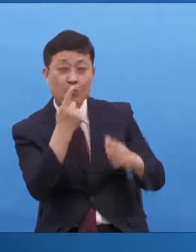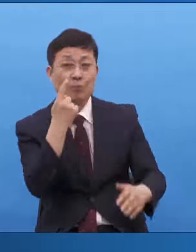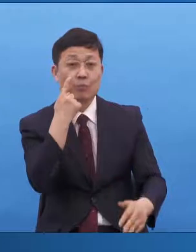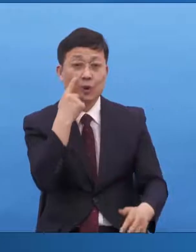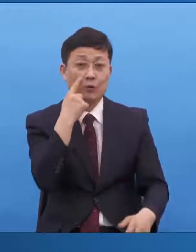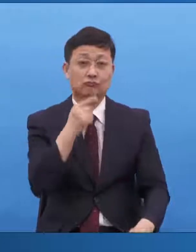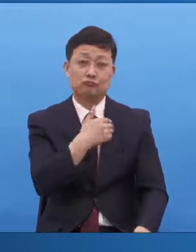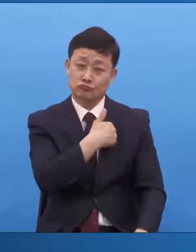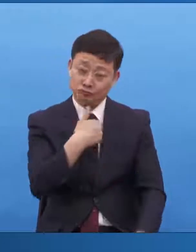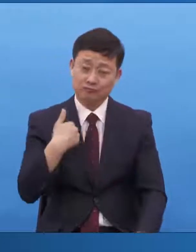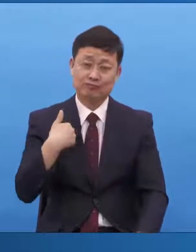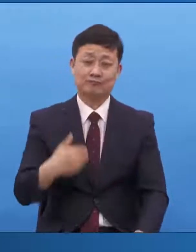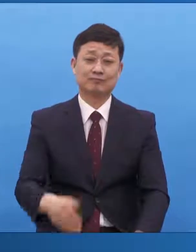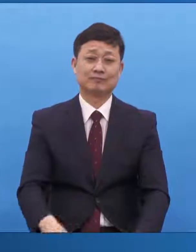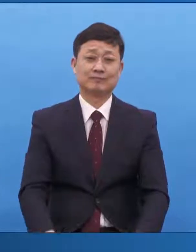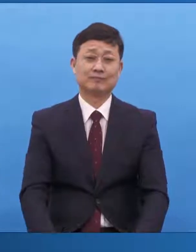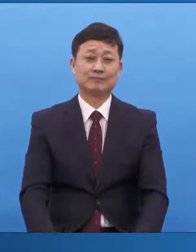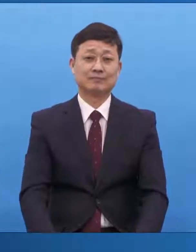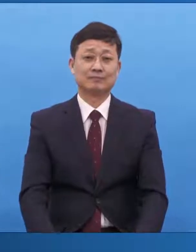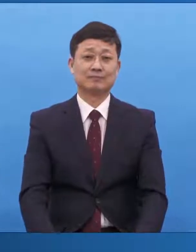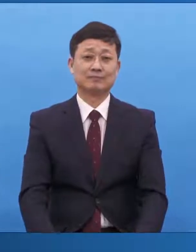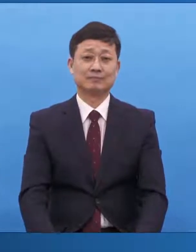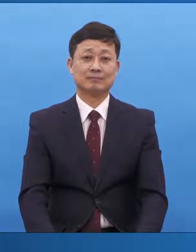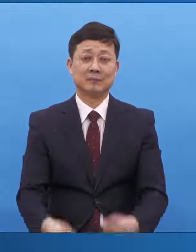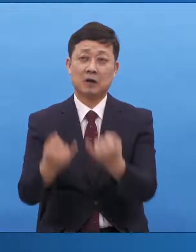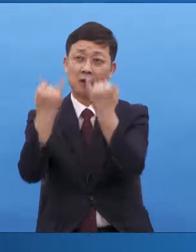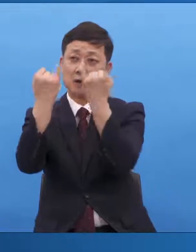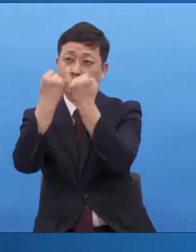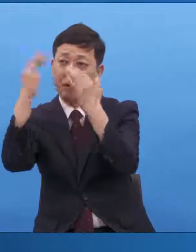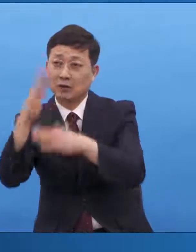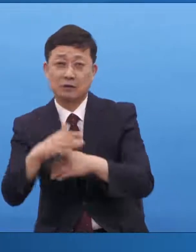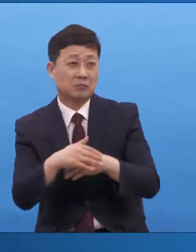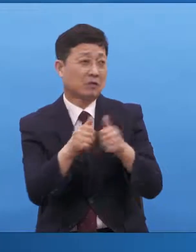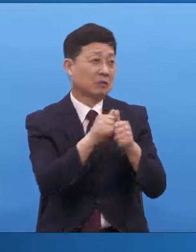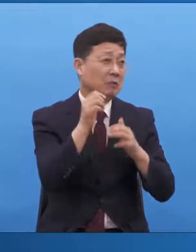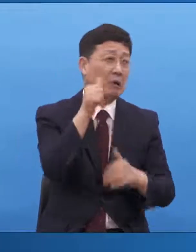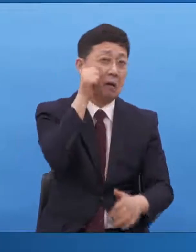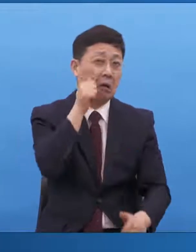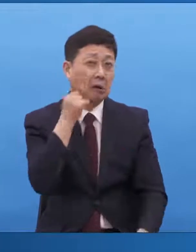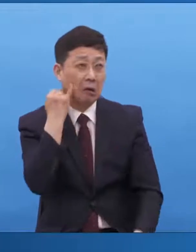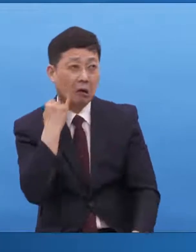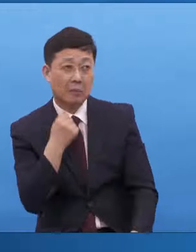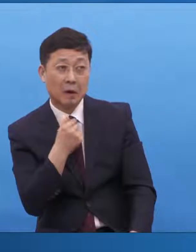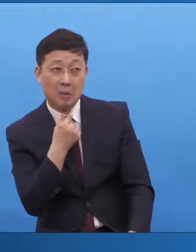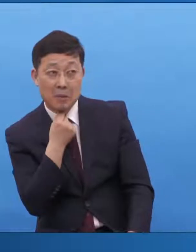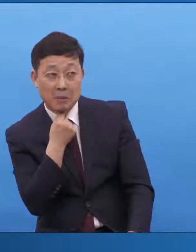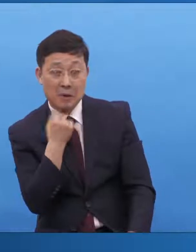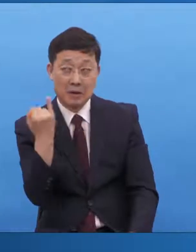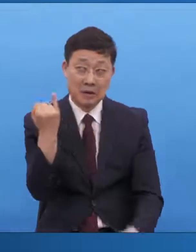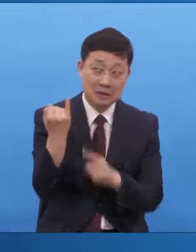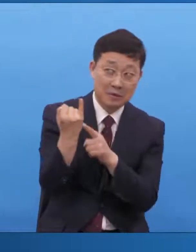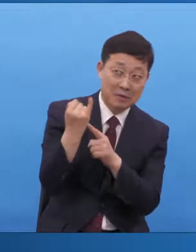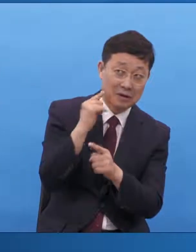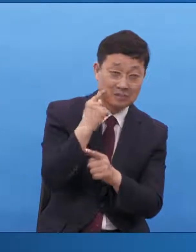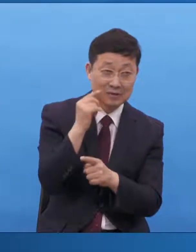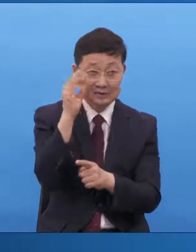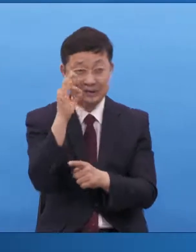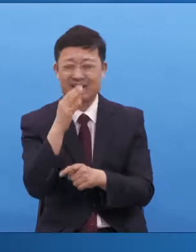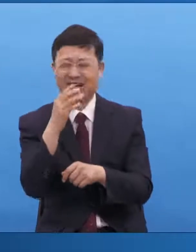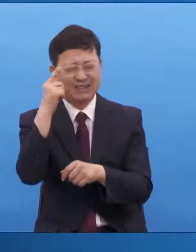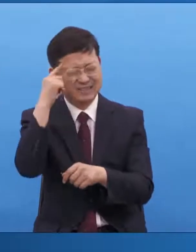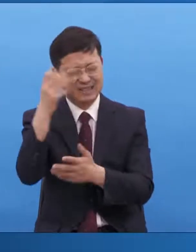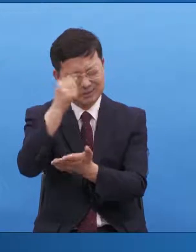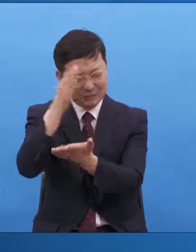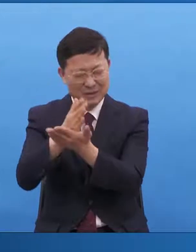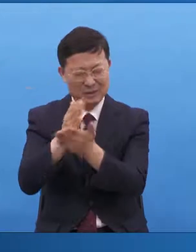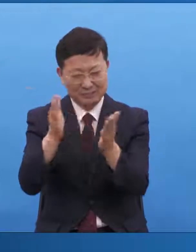그렇죠. day and worship well. 뭐 여학생 남학생 관심 있는 시간표인데 너무 예배 때 보지 말고 말씀만 좀. And yes, of course, it